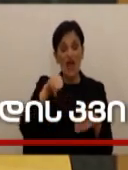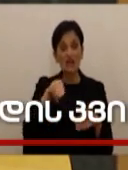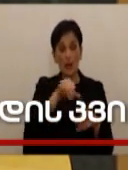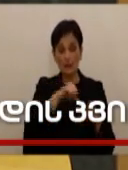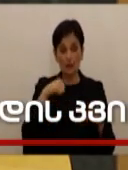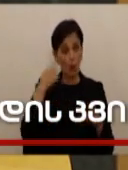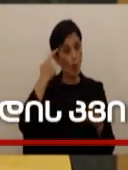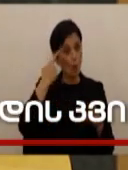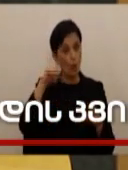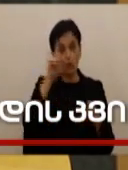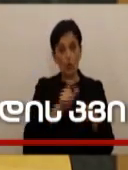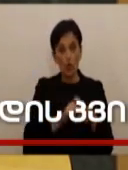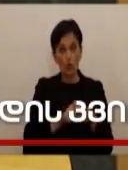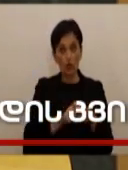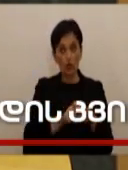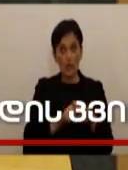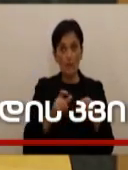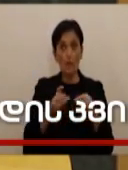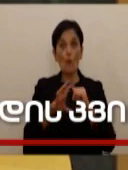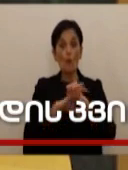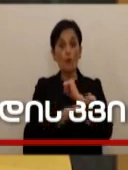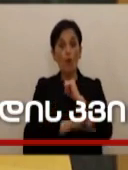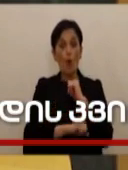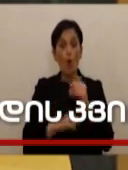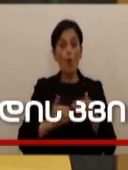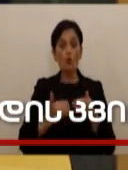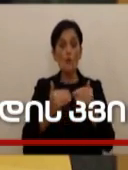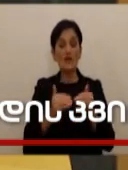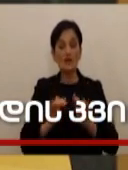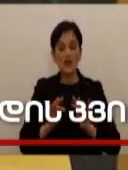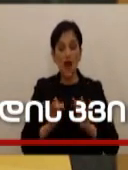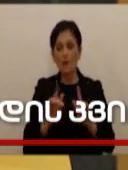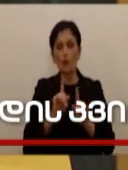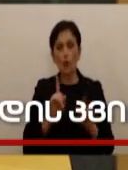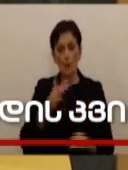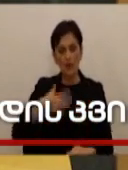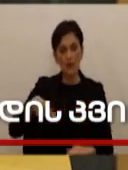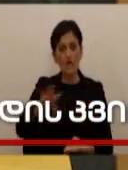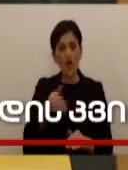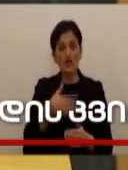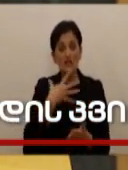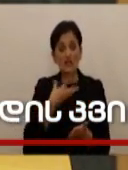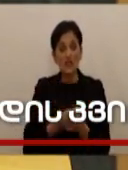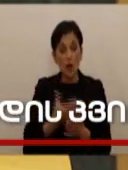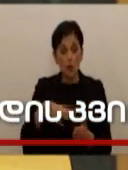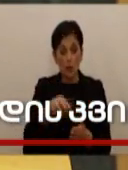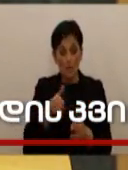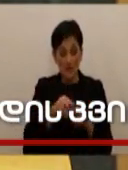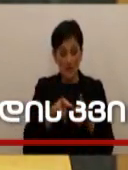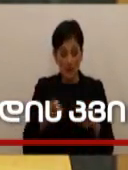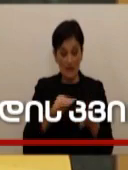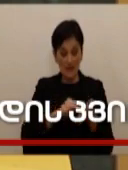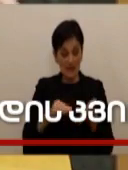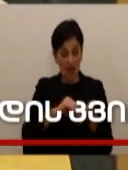მოიგონეს და ბოლოს მივიდნენ ამ კამპანიით იქამდე, რომ ქვეყნის საკუთარი ქვეყნის პრემიერ-მინისტრი